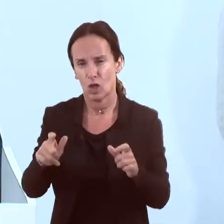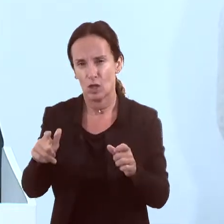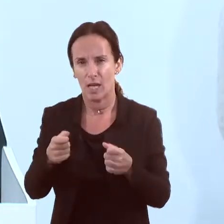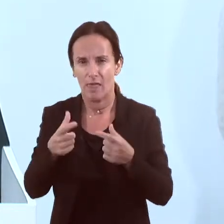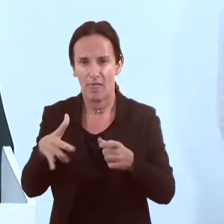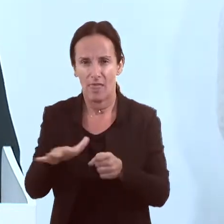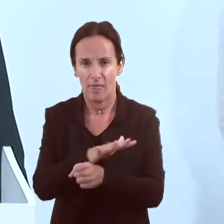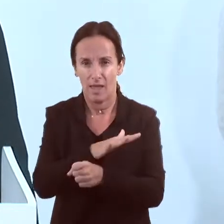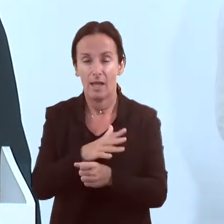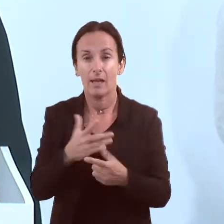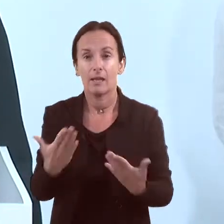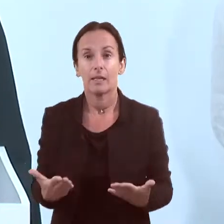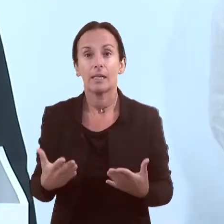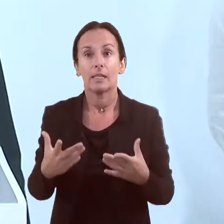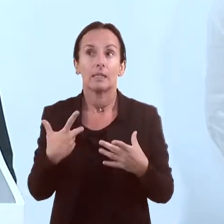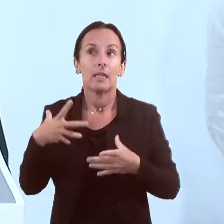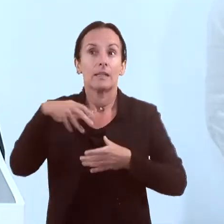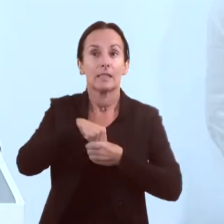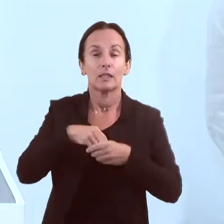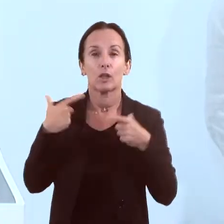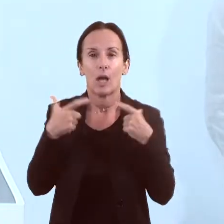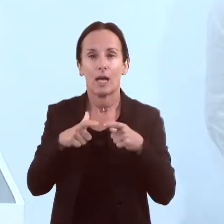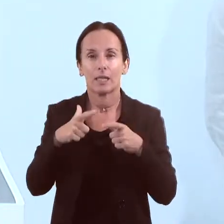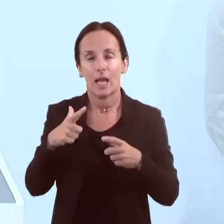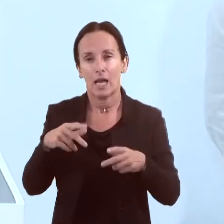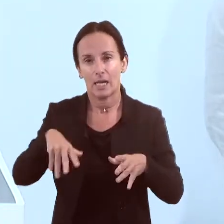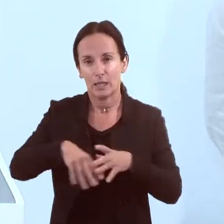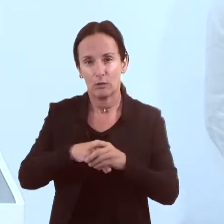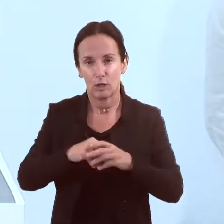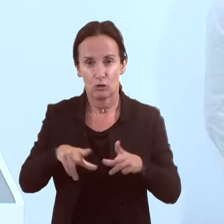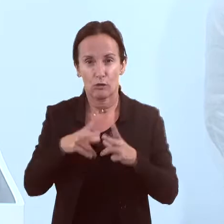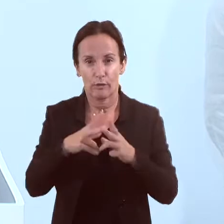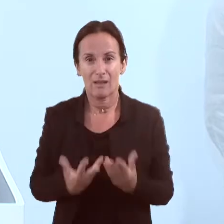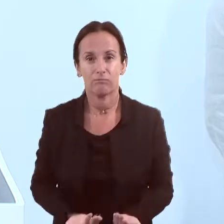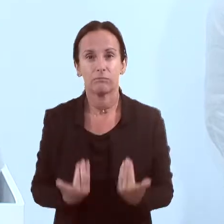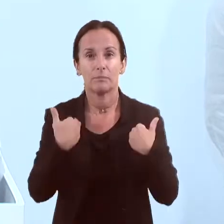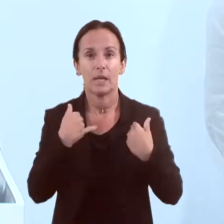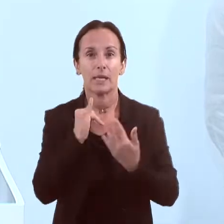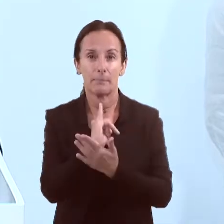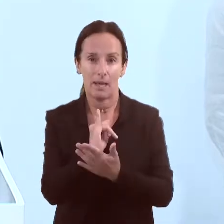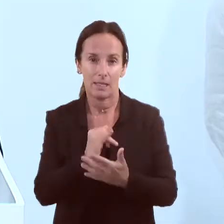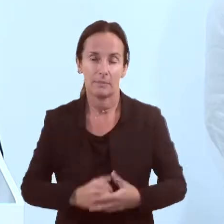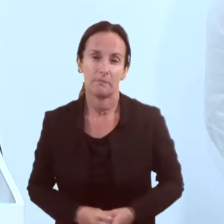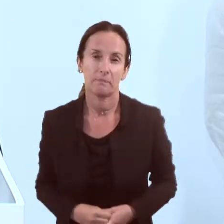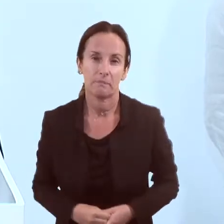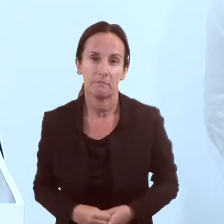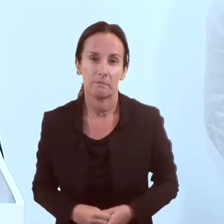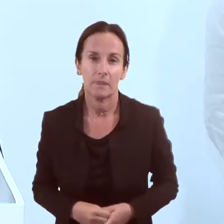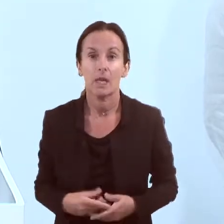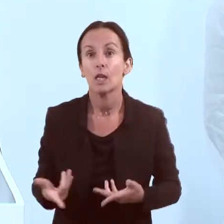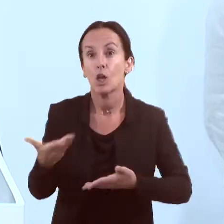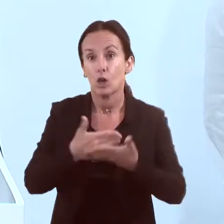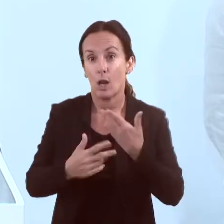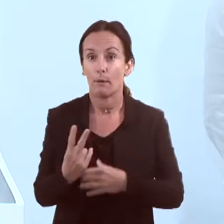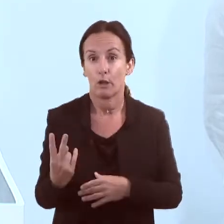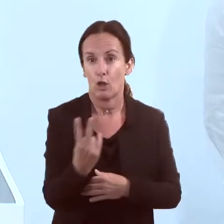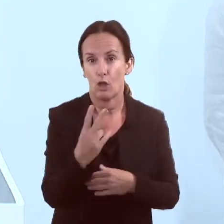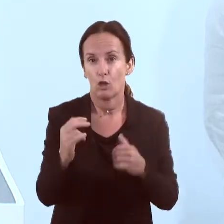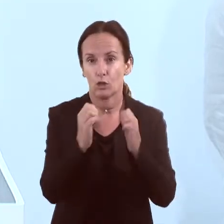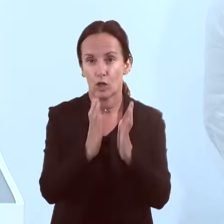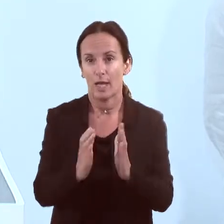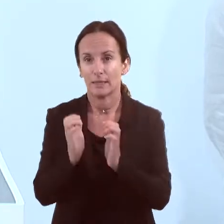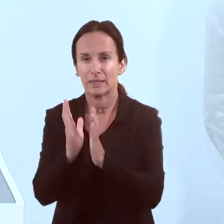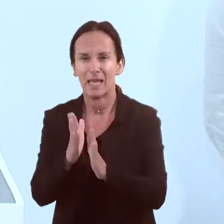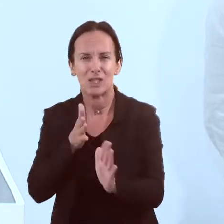des de l'àrea d'inclusió social i des de l'IMAS, amb les entitats Provivienda i Hogar-Sí. Faré una